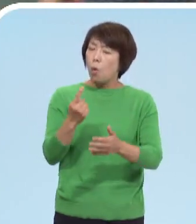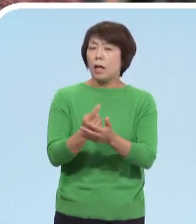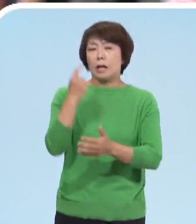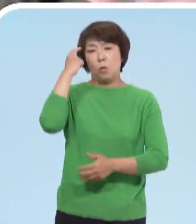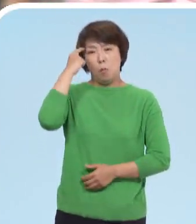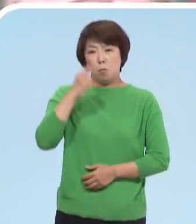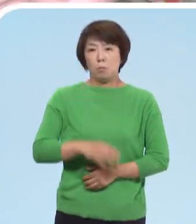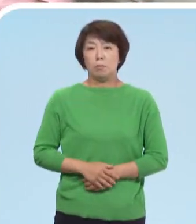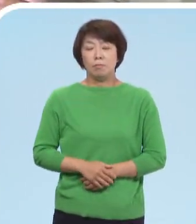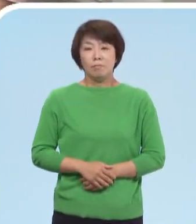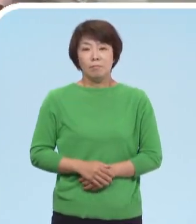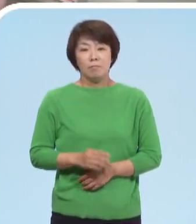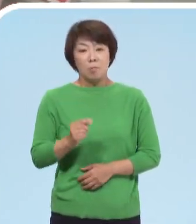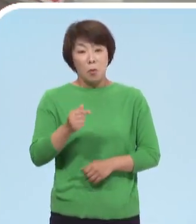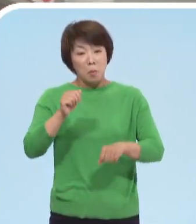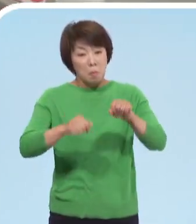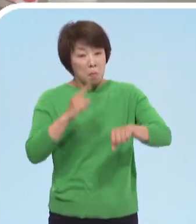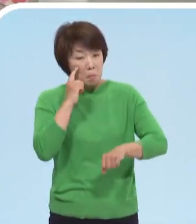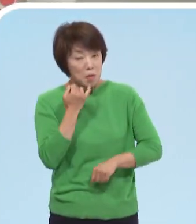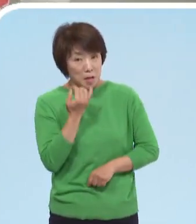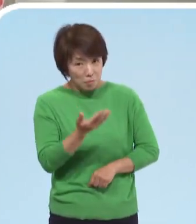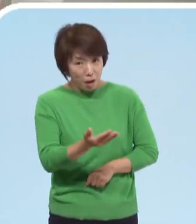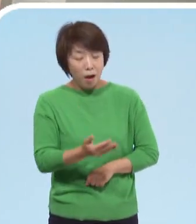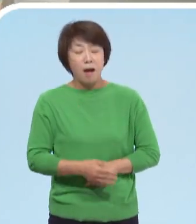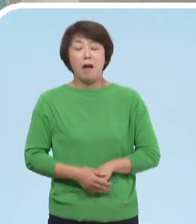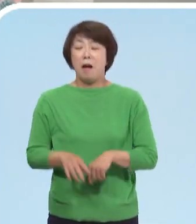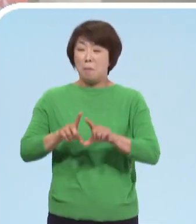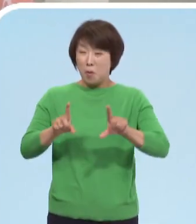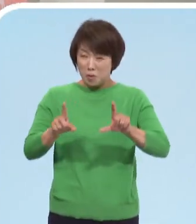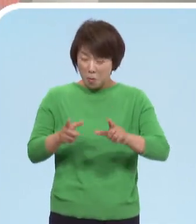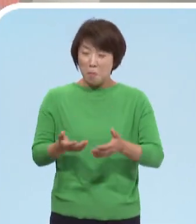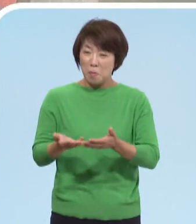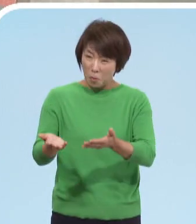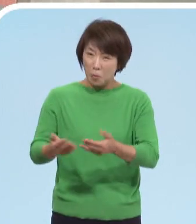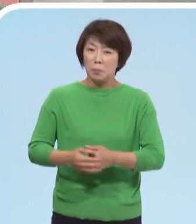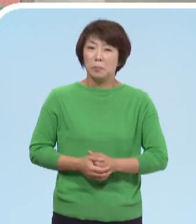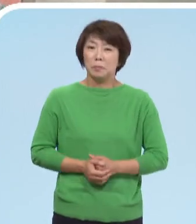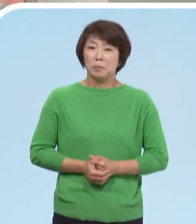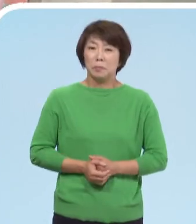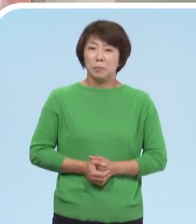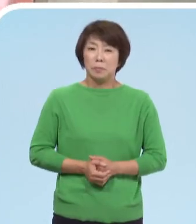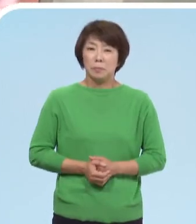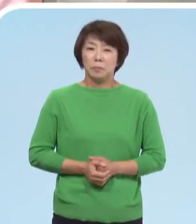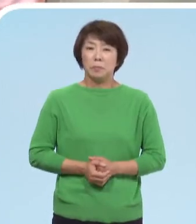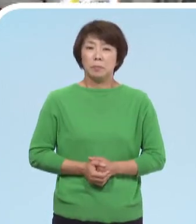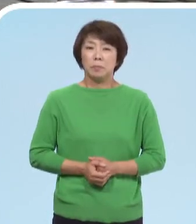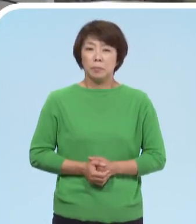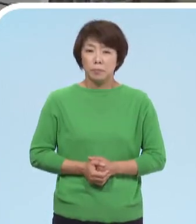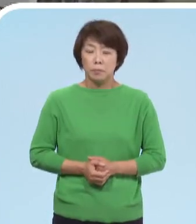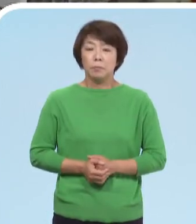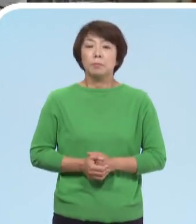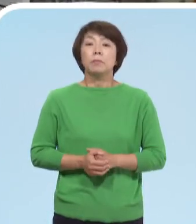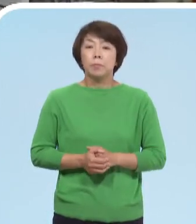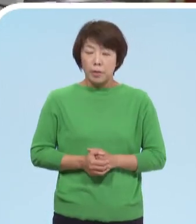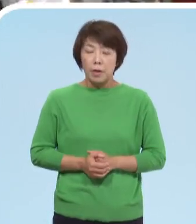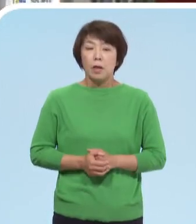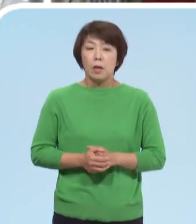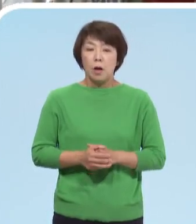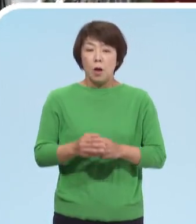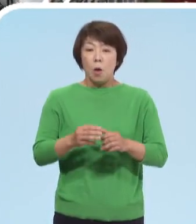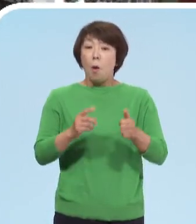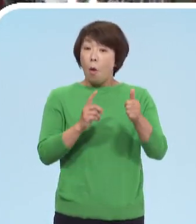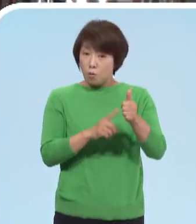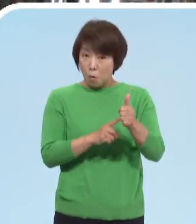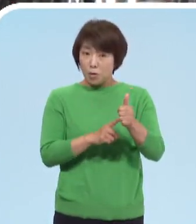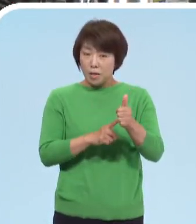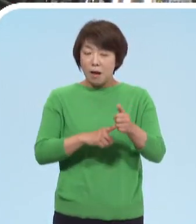いです。 ちょっとあの叩かせていただいてよろしいでしょうか？ もちろんいいですよ。 いいですか？ はい。 ということで、